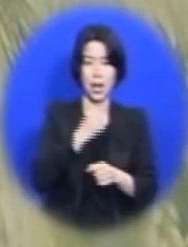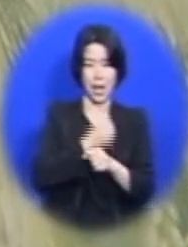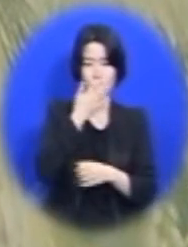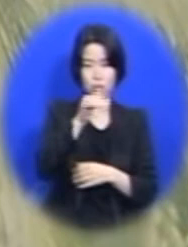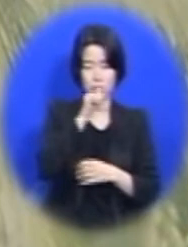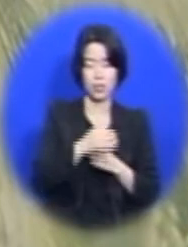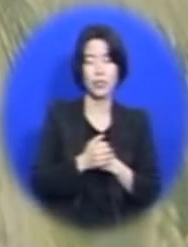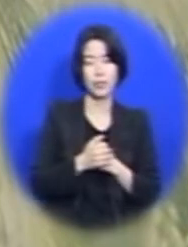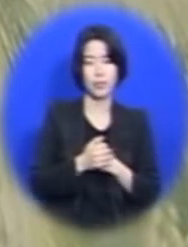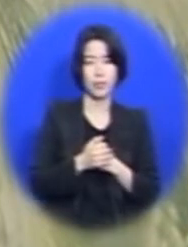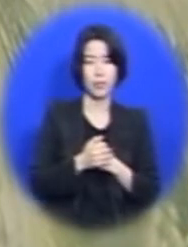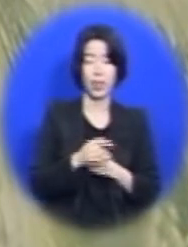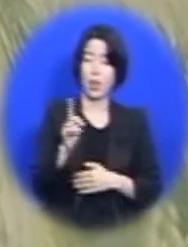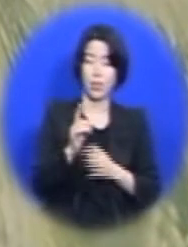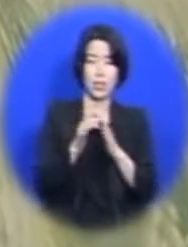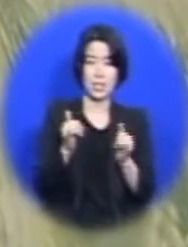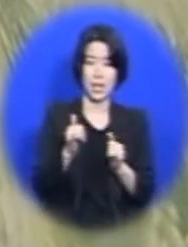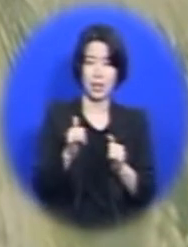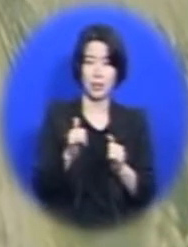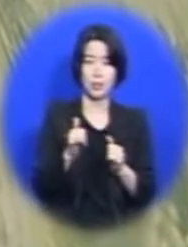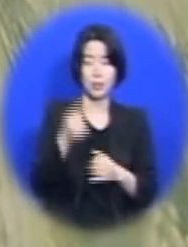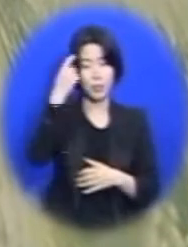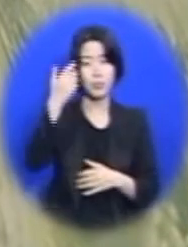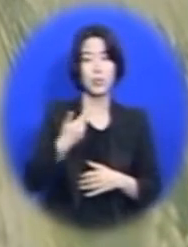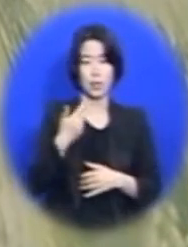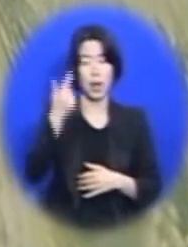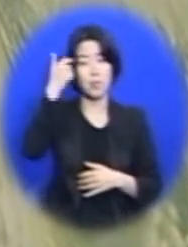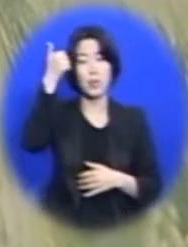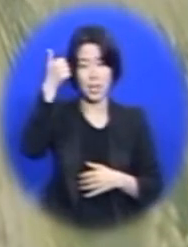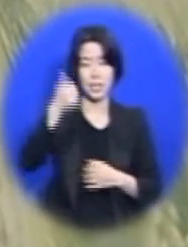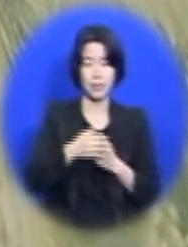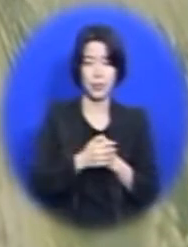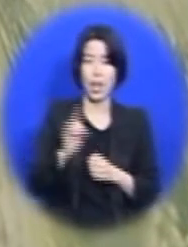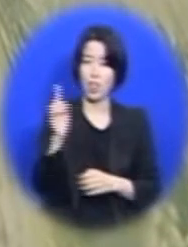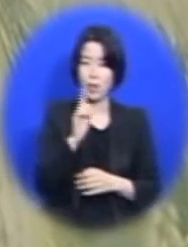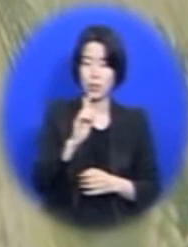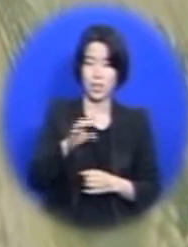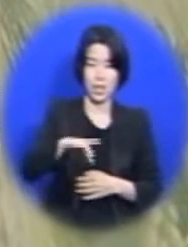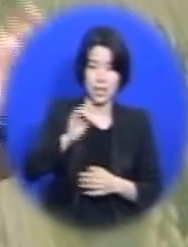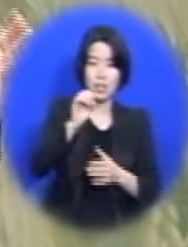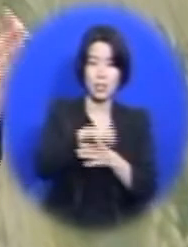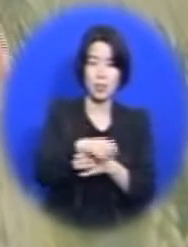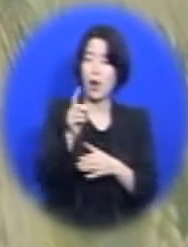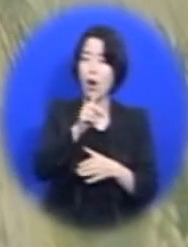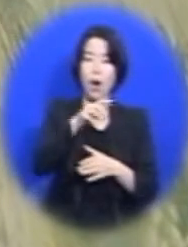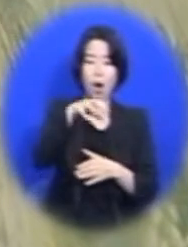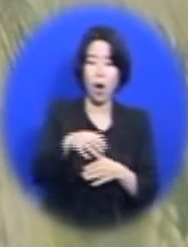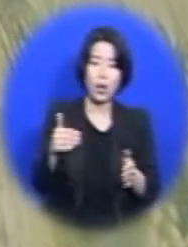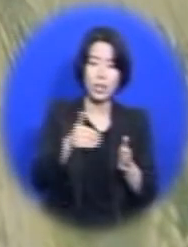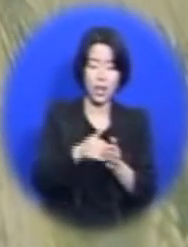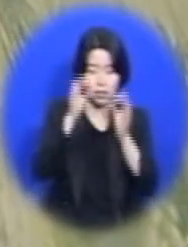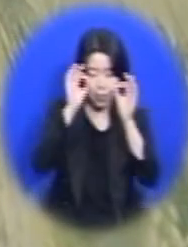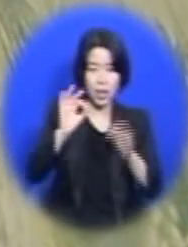것입니다. 어떤 분들은 그렇게 질문합니다. 목사님, 도대체 첫 열매를 어디까지로 첫 열매라고